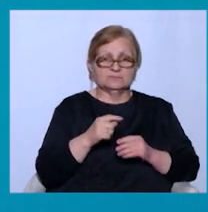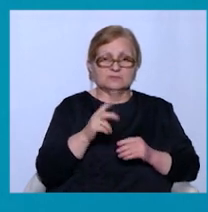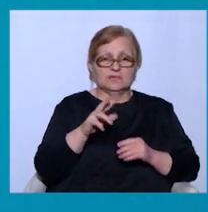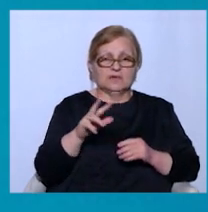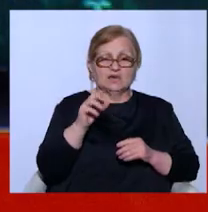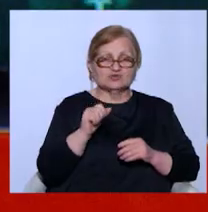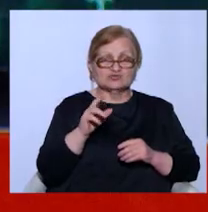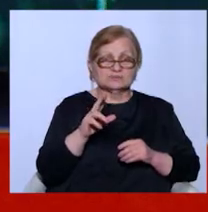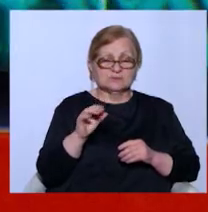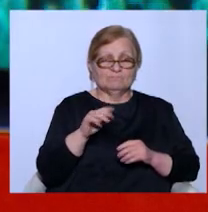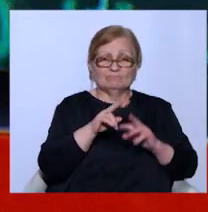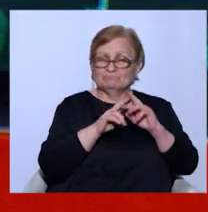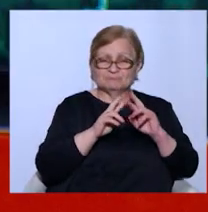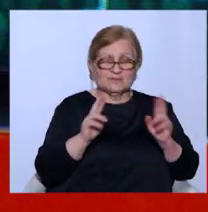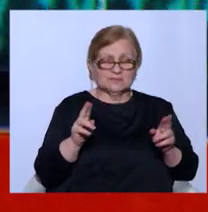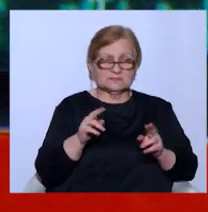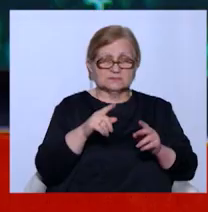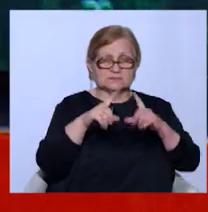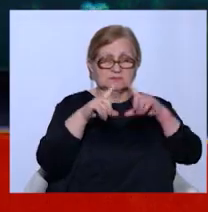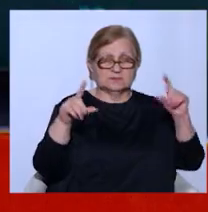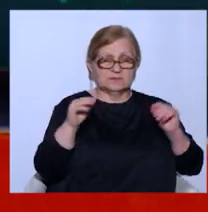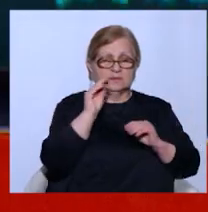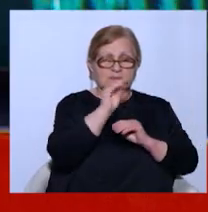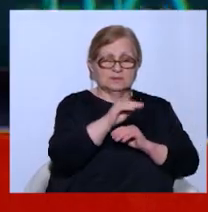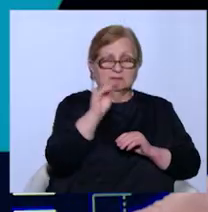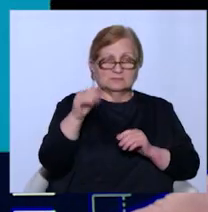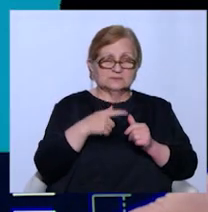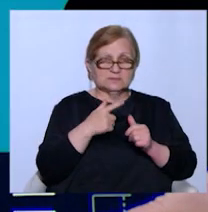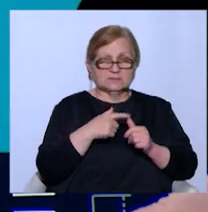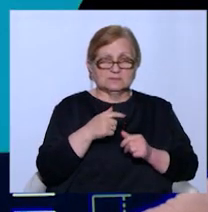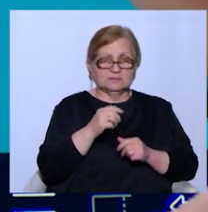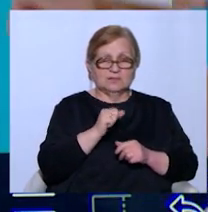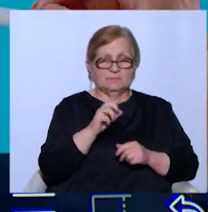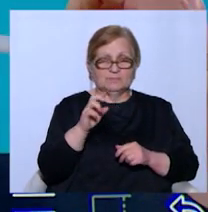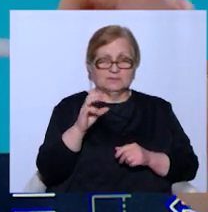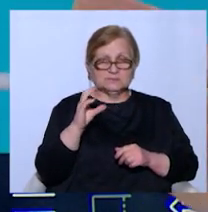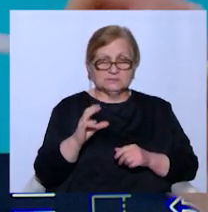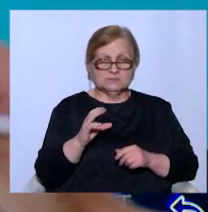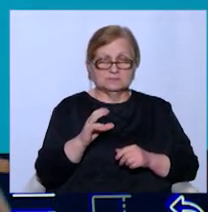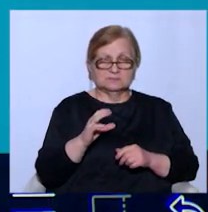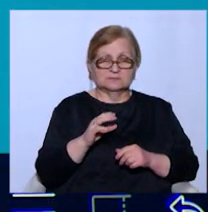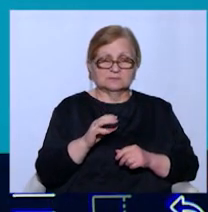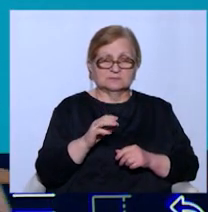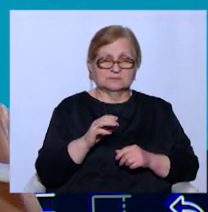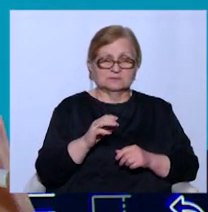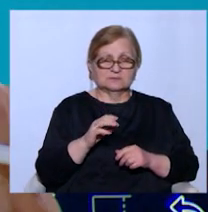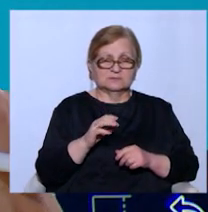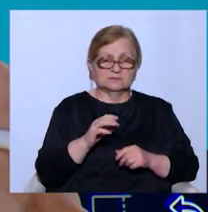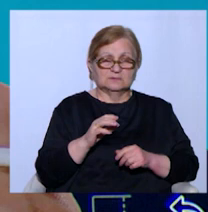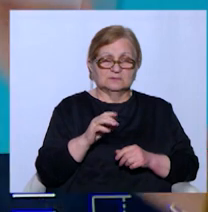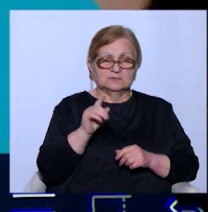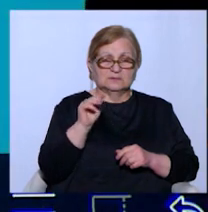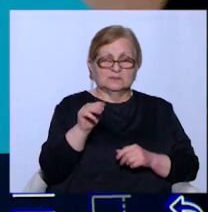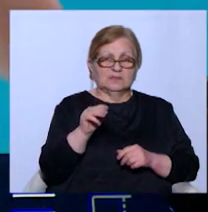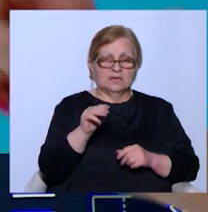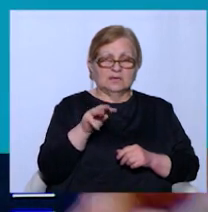H-ზე. ანალოგიურად ამ სამკუთხედში ჩემოვიტანოთ აღნიშნები A B, C და დავაწეროთ აქ M.